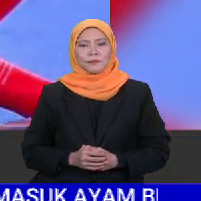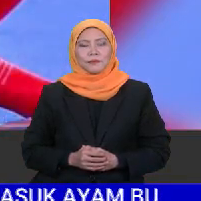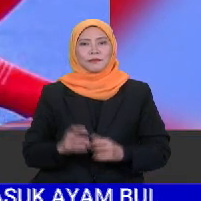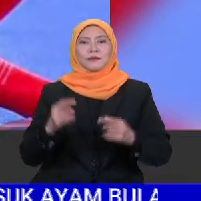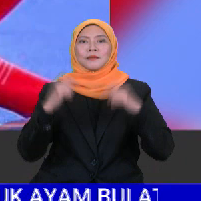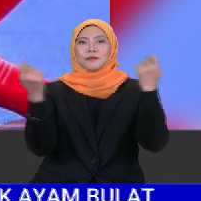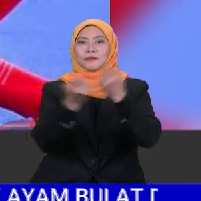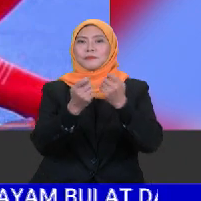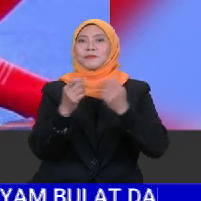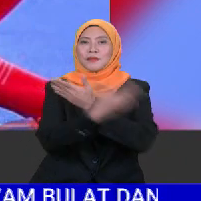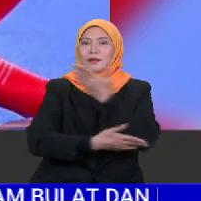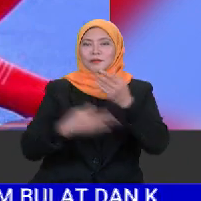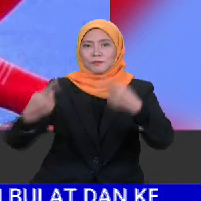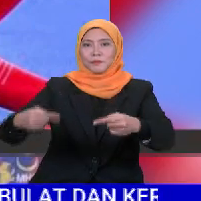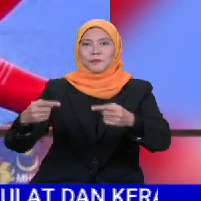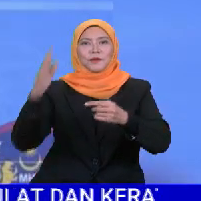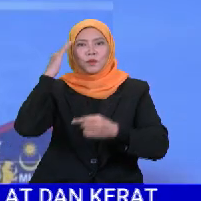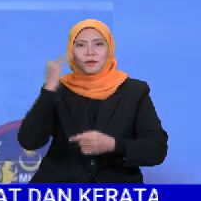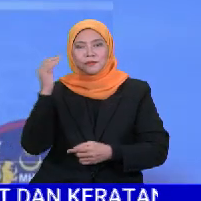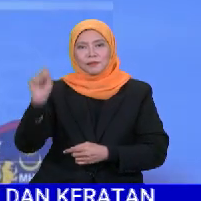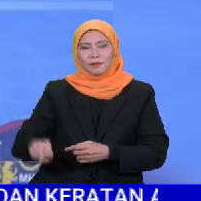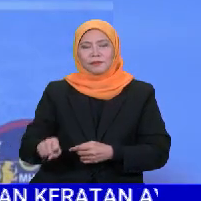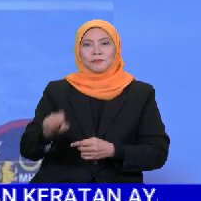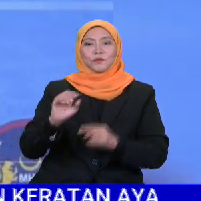Skuad negara bakal bertemu Korea Selatan dalam aksi kedua